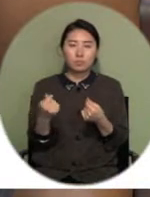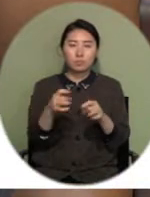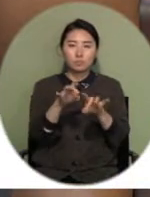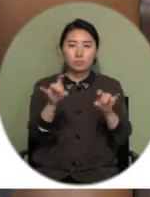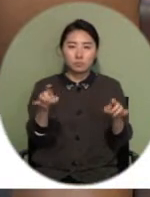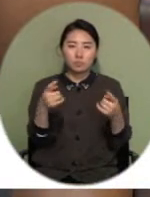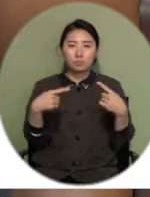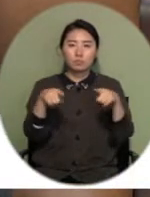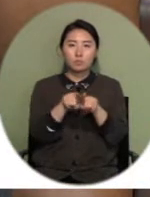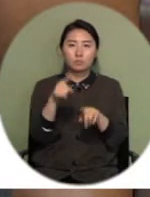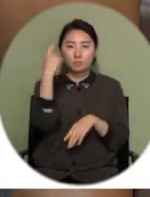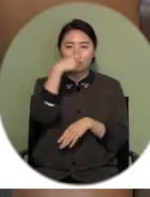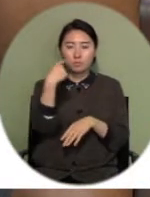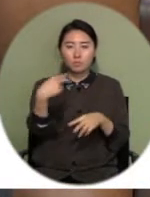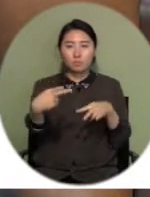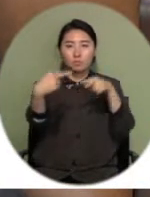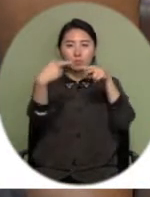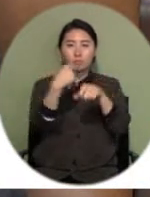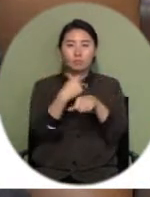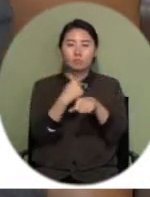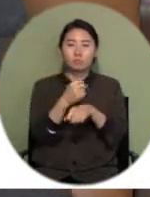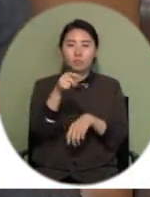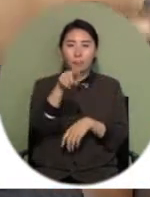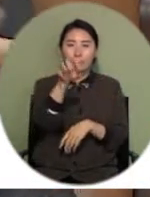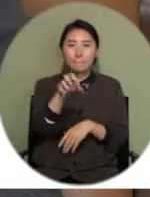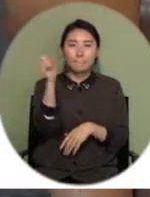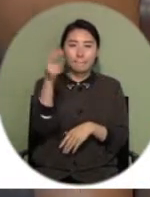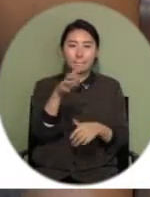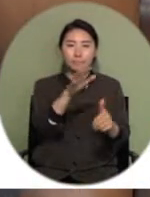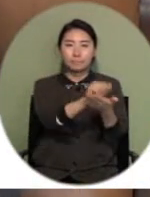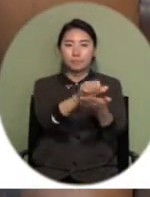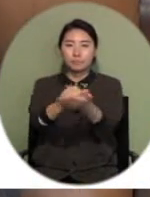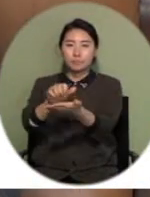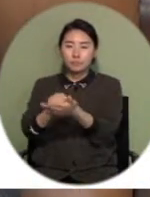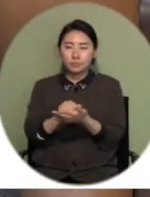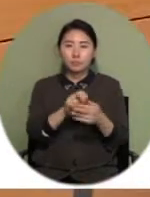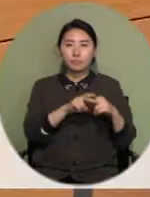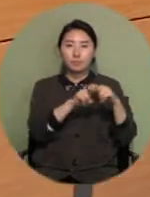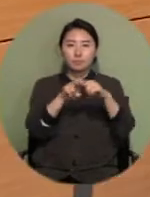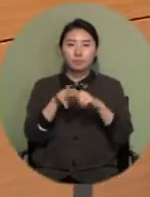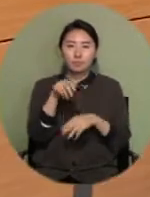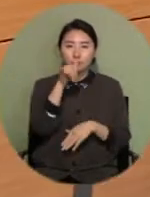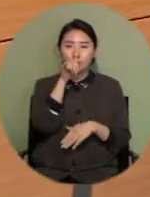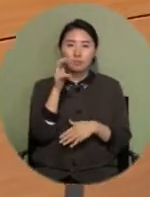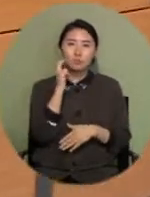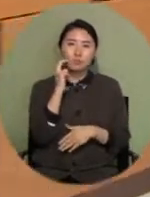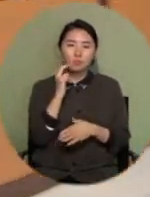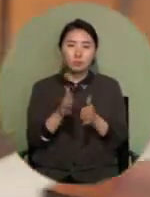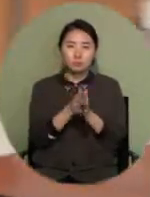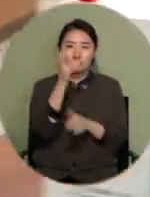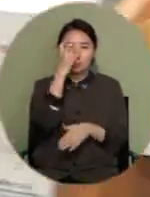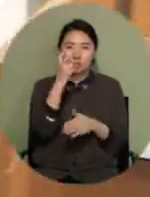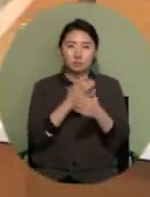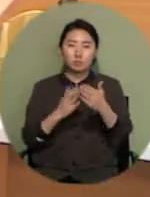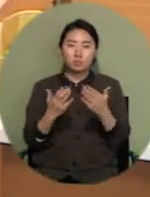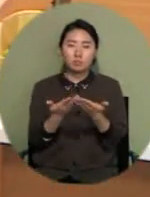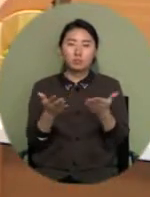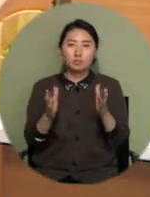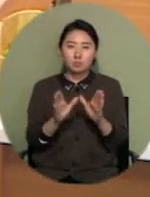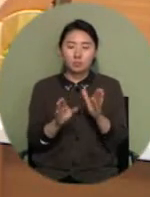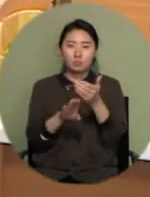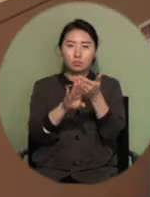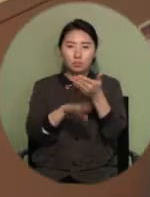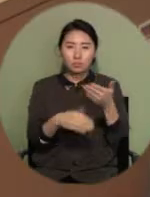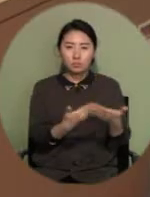걸그룹 봤던 사람들이고 이런 사람들이 그 자리에 가서 또한 잘 수 있어 찾아가 안 돼 있어요 송파구 시설관리공단 은 이사장 아래